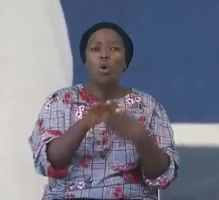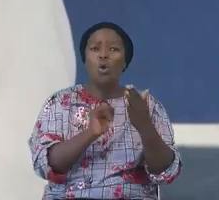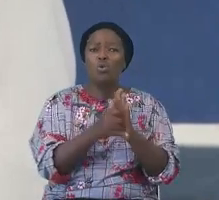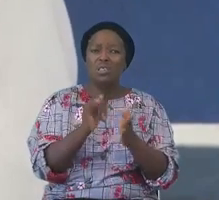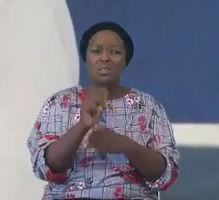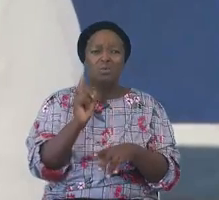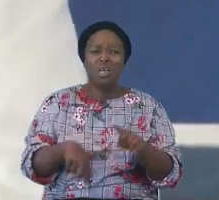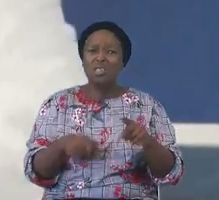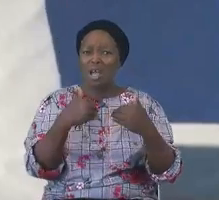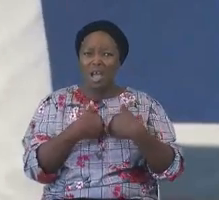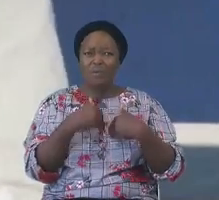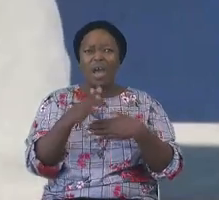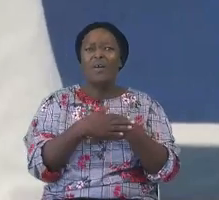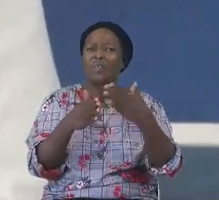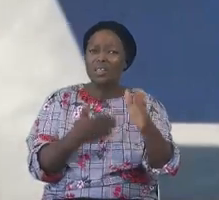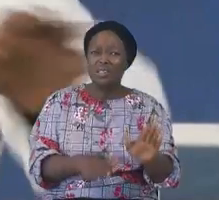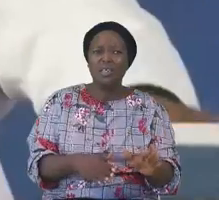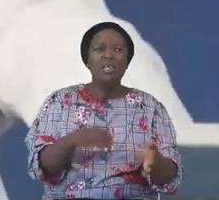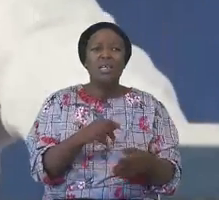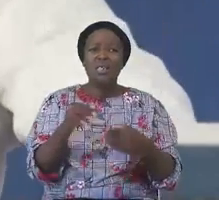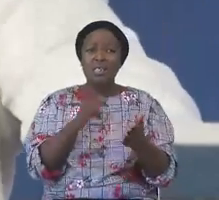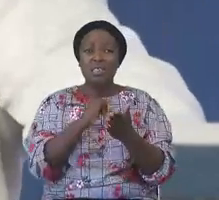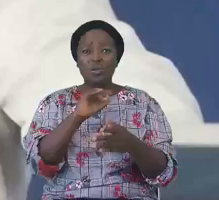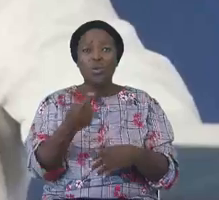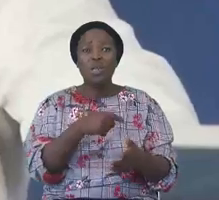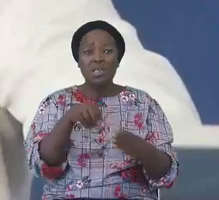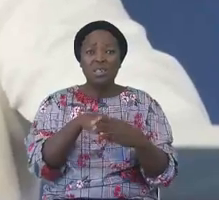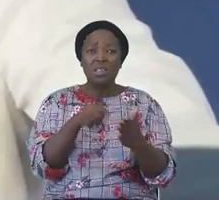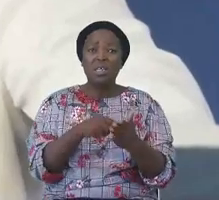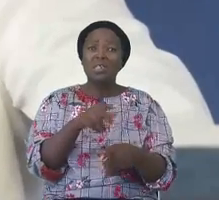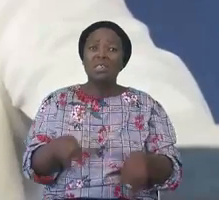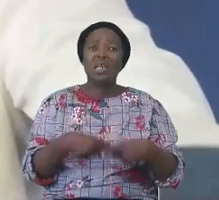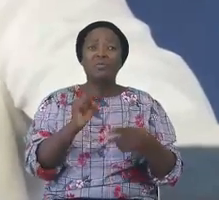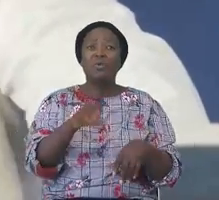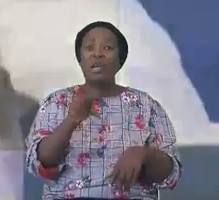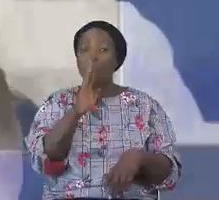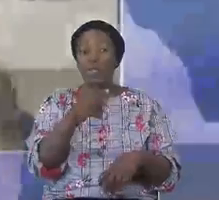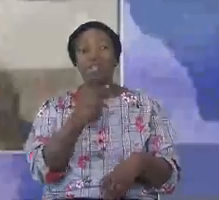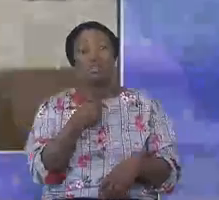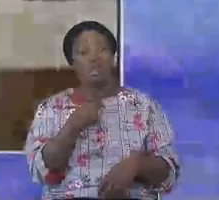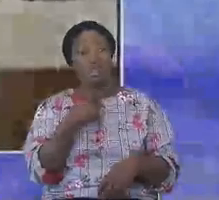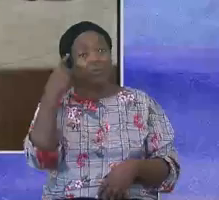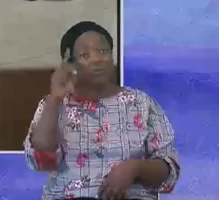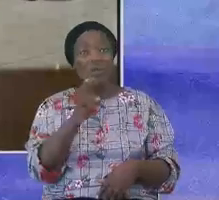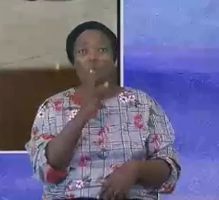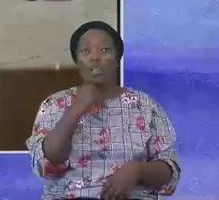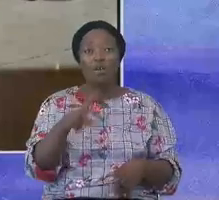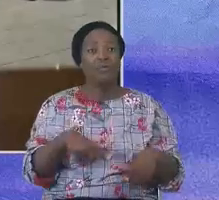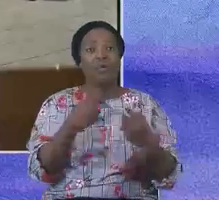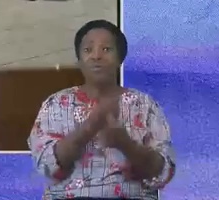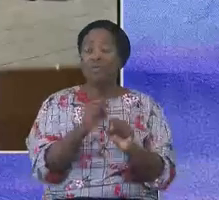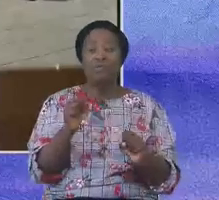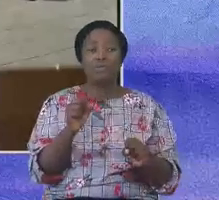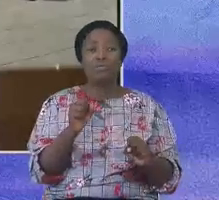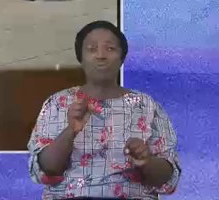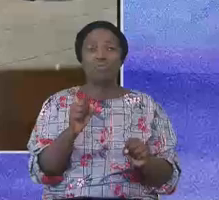soif de la justice, soif de la sainteté. Tout ces choses que tu ne peux pas avoir après la mort, c'est dans cette vie